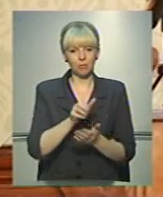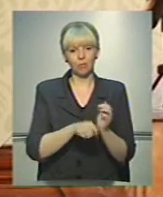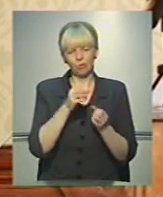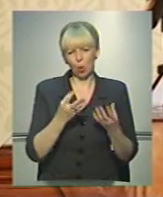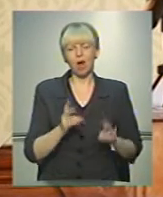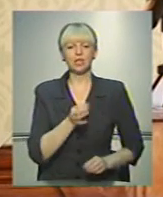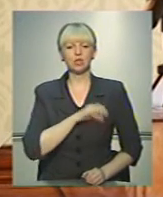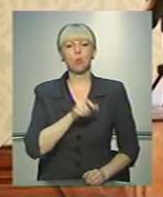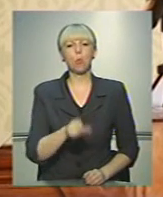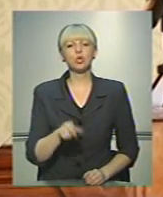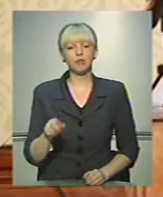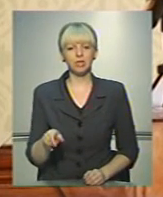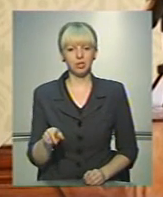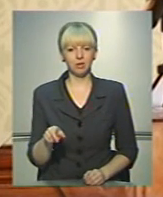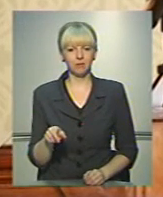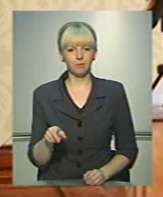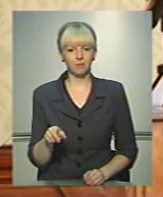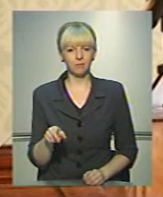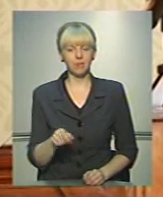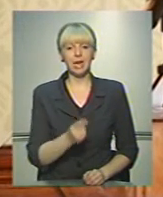як споживачі,